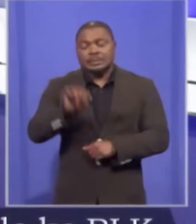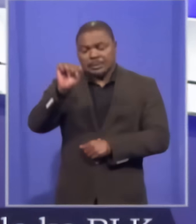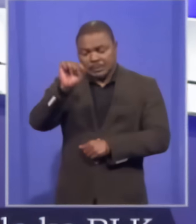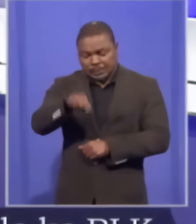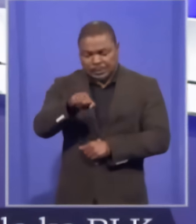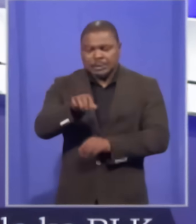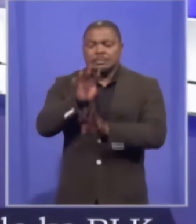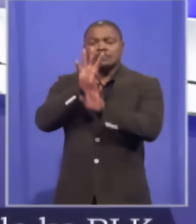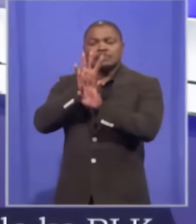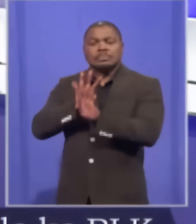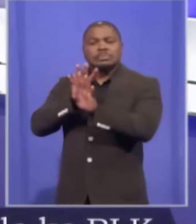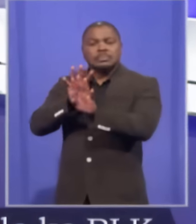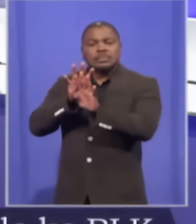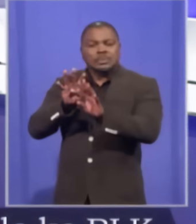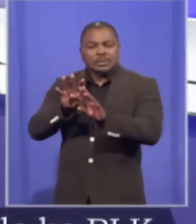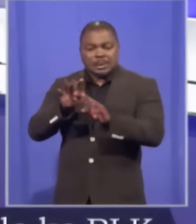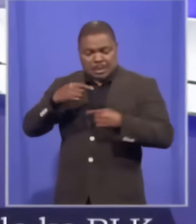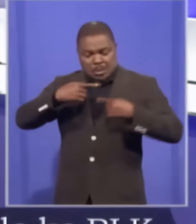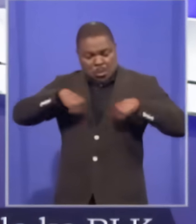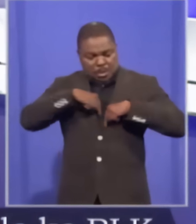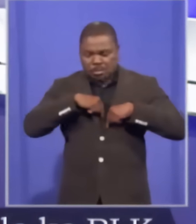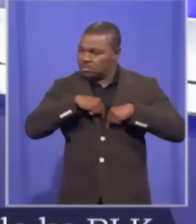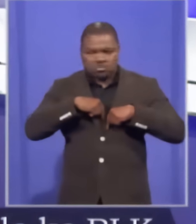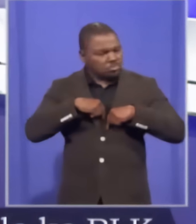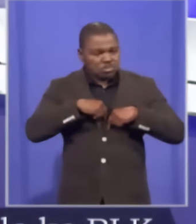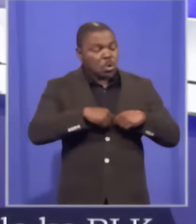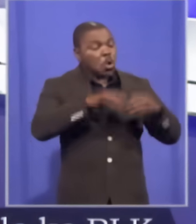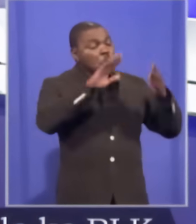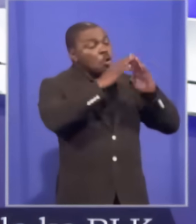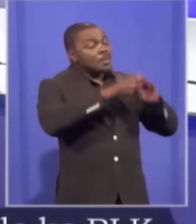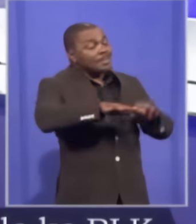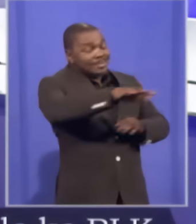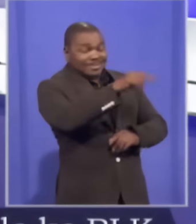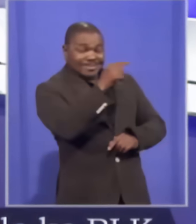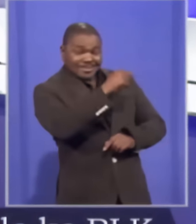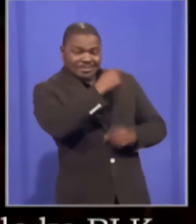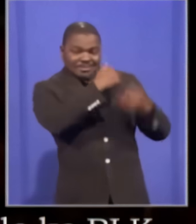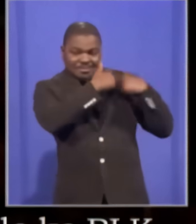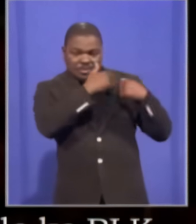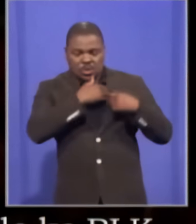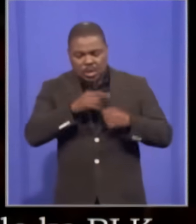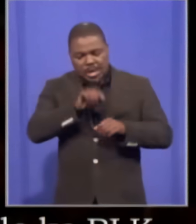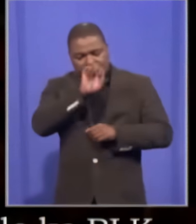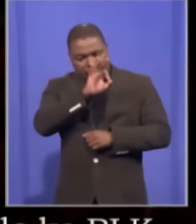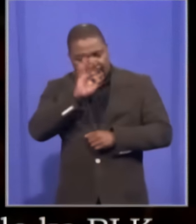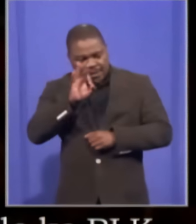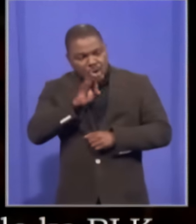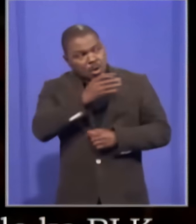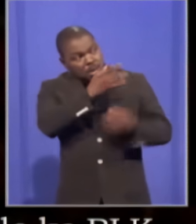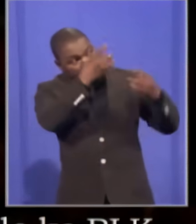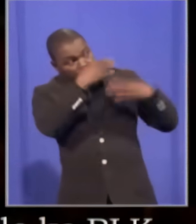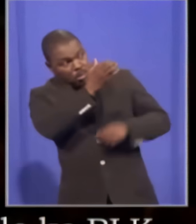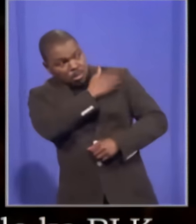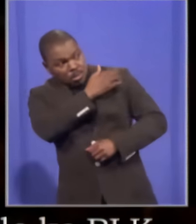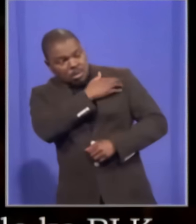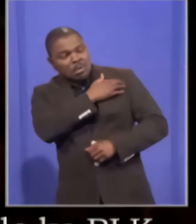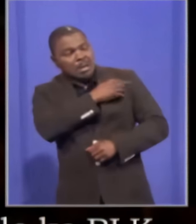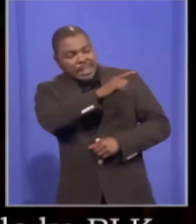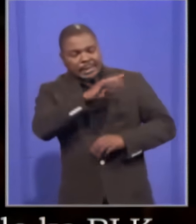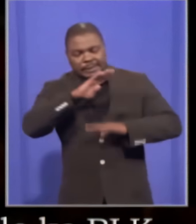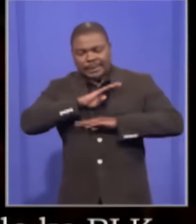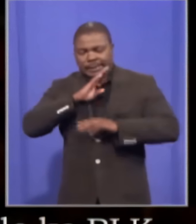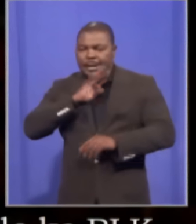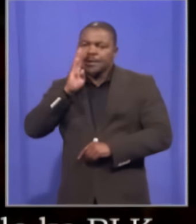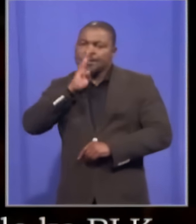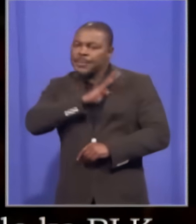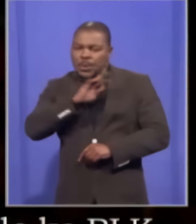magato a boipelaetšo a tliše ke rena a tliša ke setšhaba re le EFF re phela re kry-a le melaetše ke ka fao ba re a ba kgotsofala